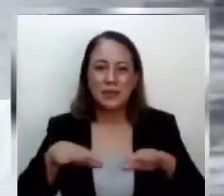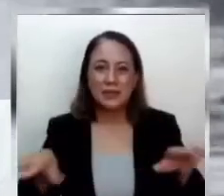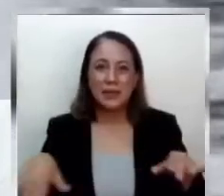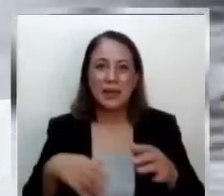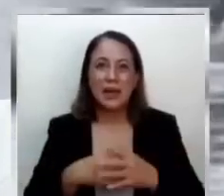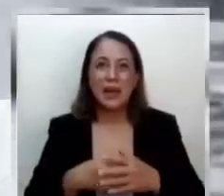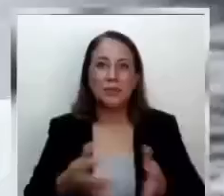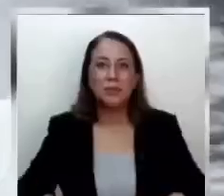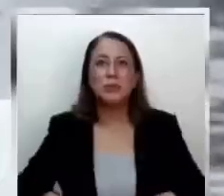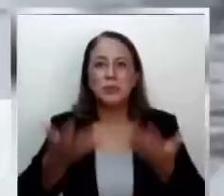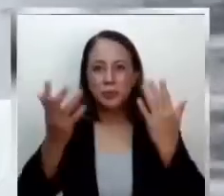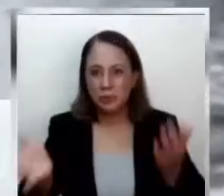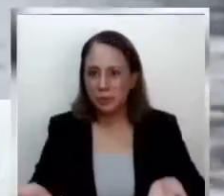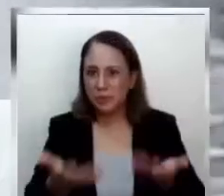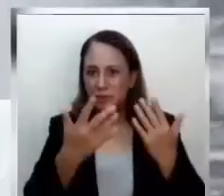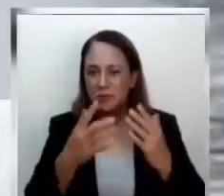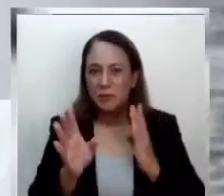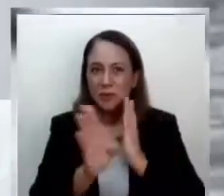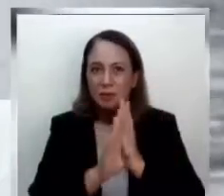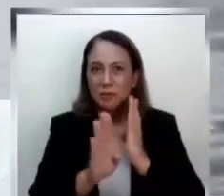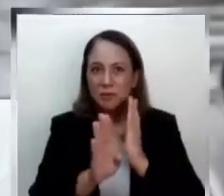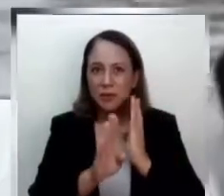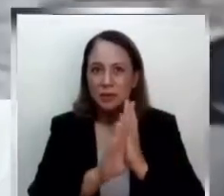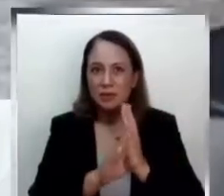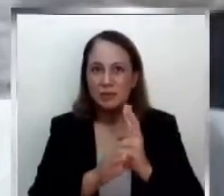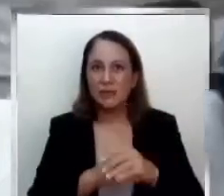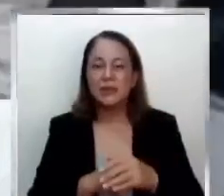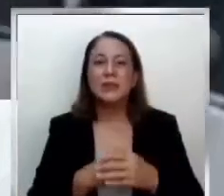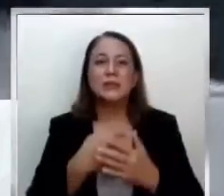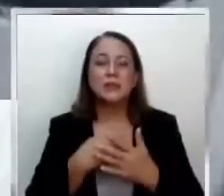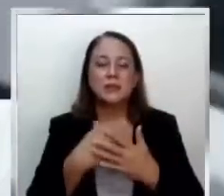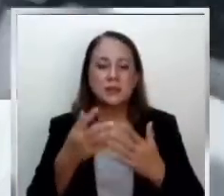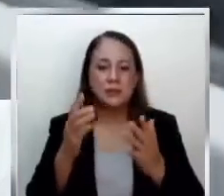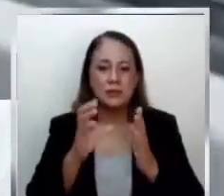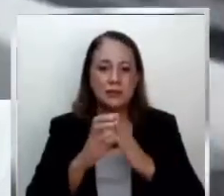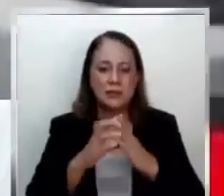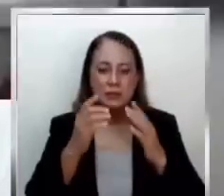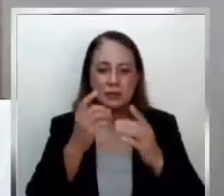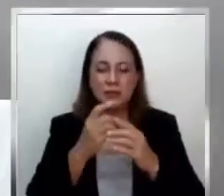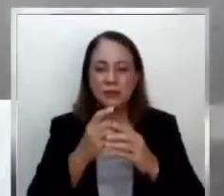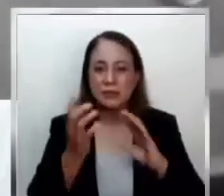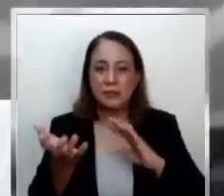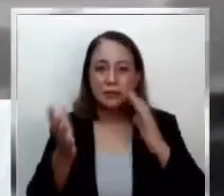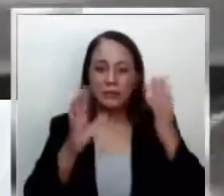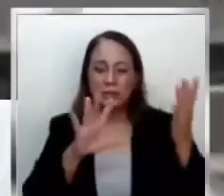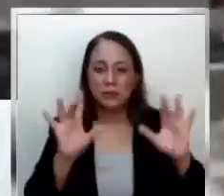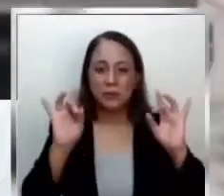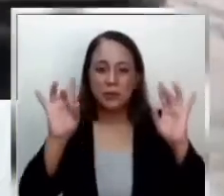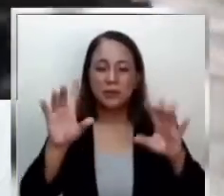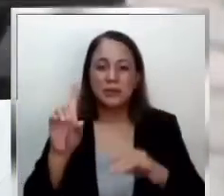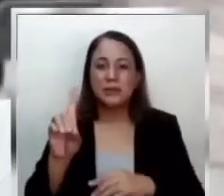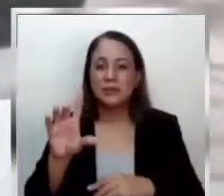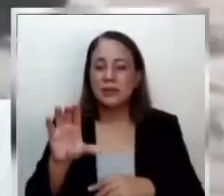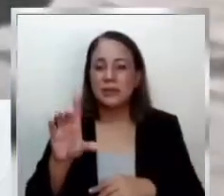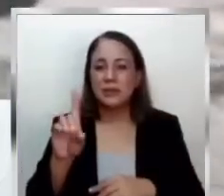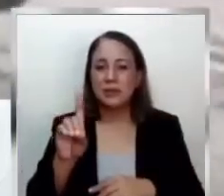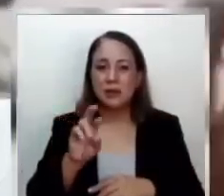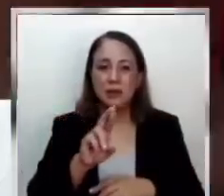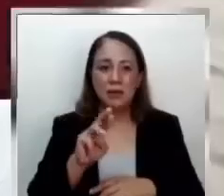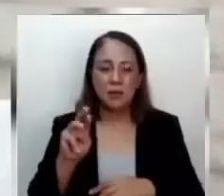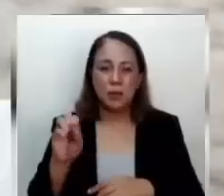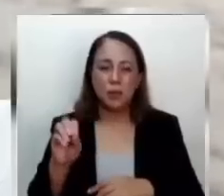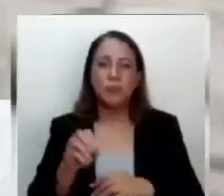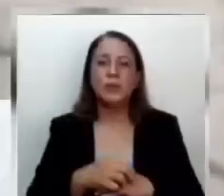mga dumaraang bus. Ayon sa City Disaster Risk Reduction and Management Office o CDRRMO, 12 lugar